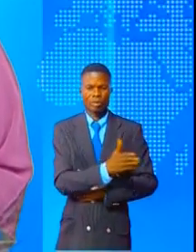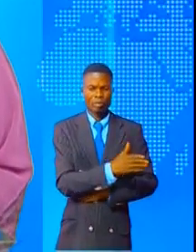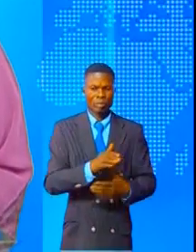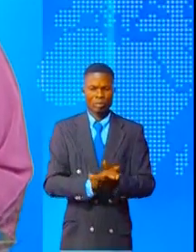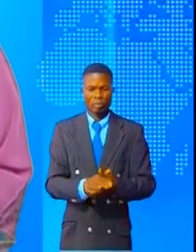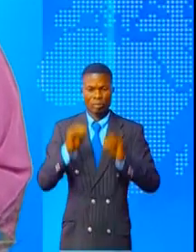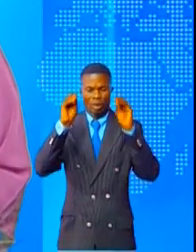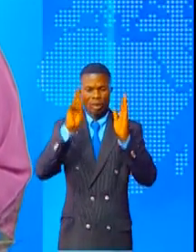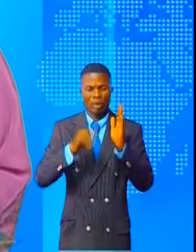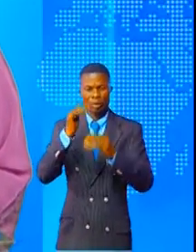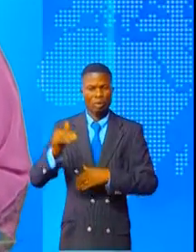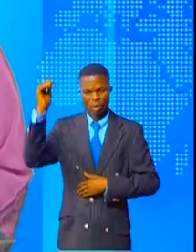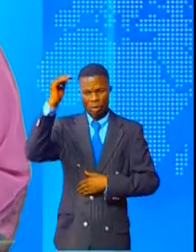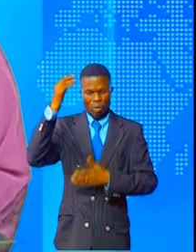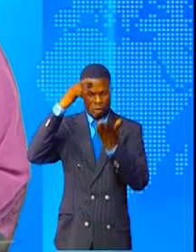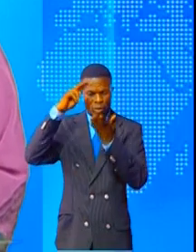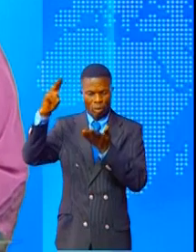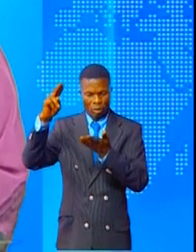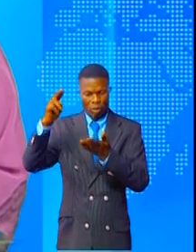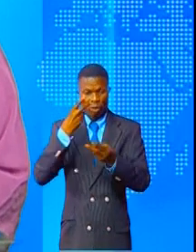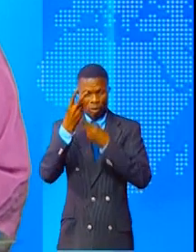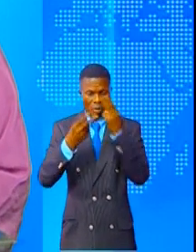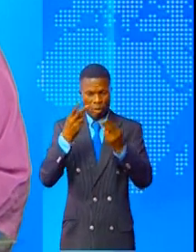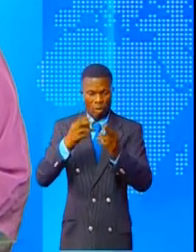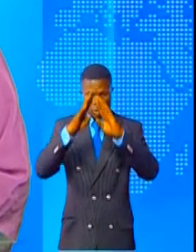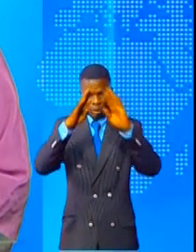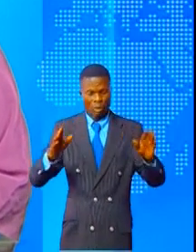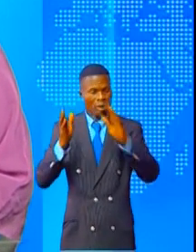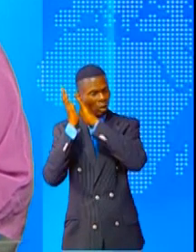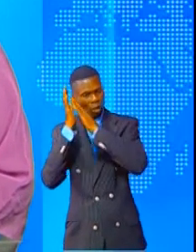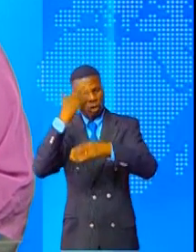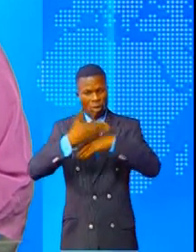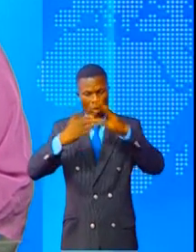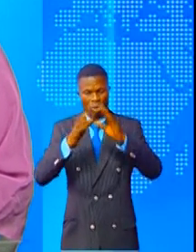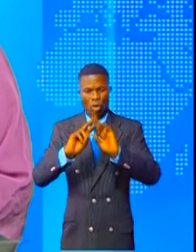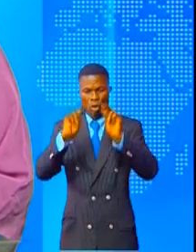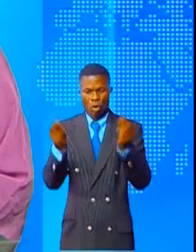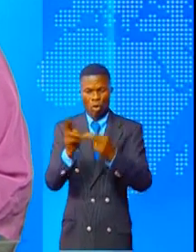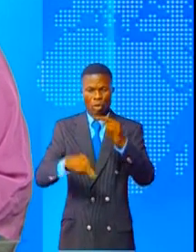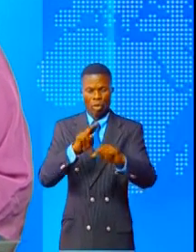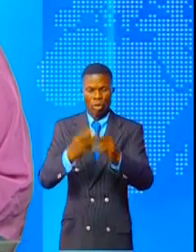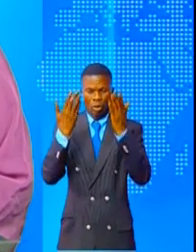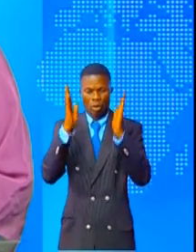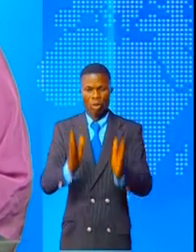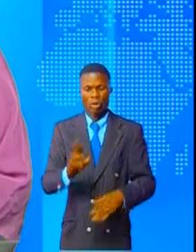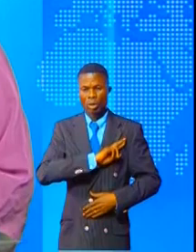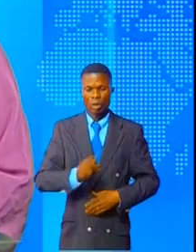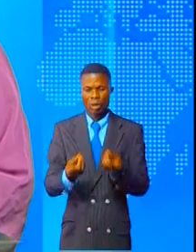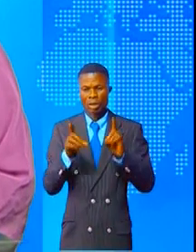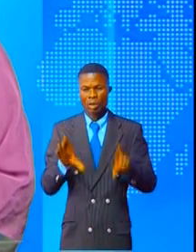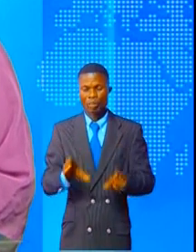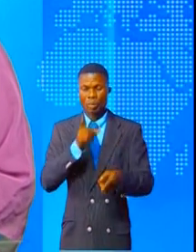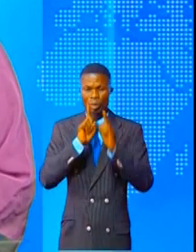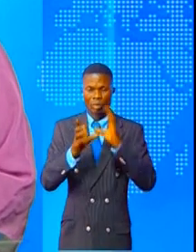sept mois supérieur et universitaire après avoir visité les homes réhabiliter la coordination nationale des étudiants de la rdc a